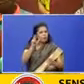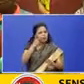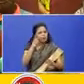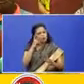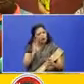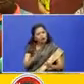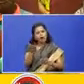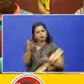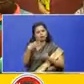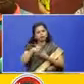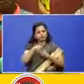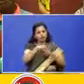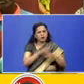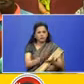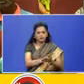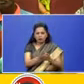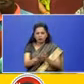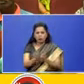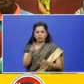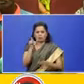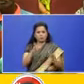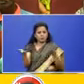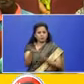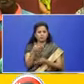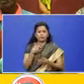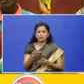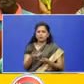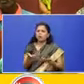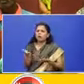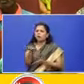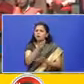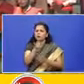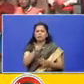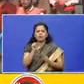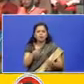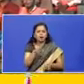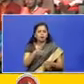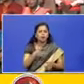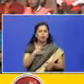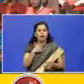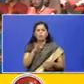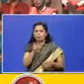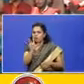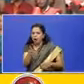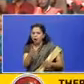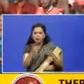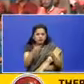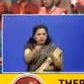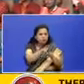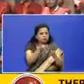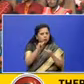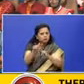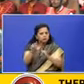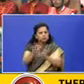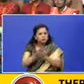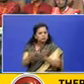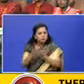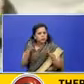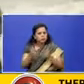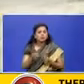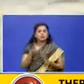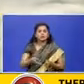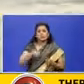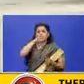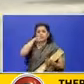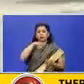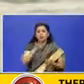है और इसे हम अपने चारों ओर महसूस कर सकते हैं। देश में ऐसे